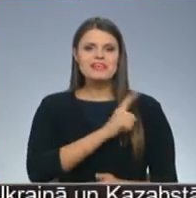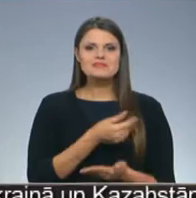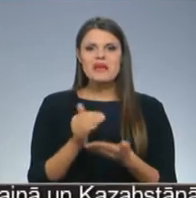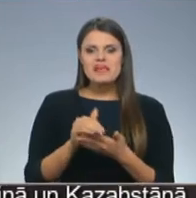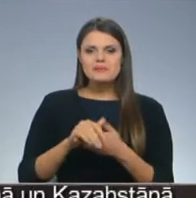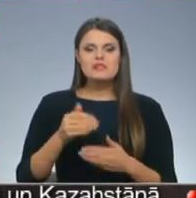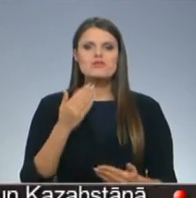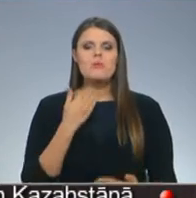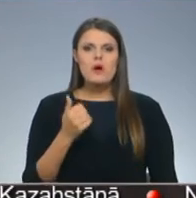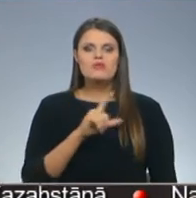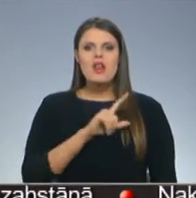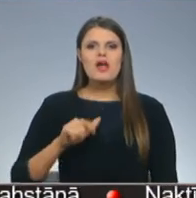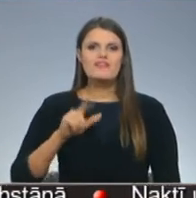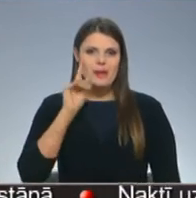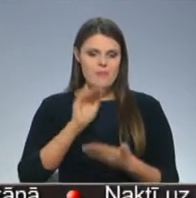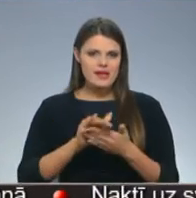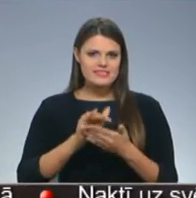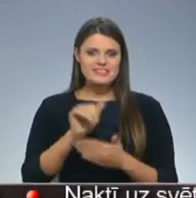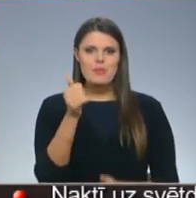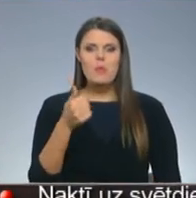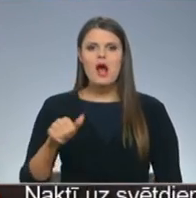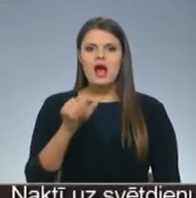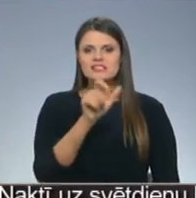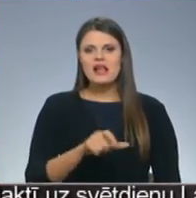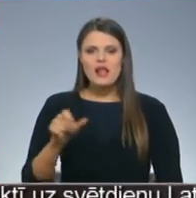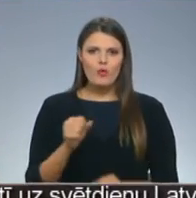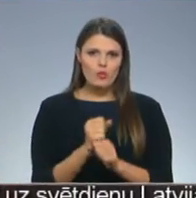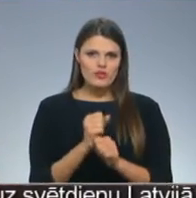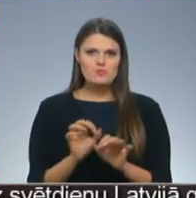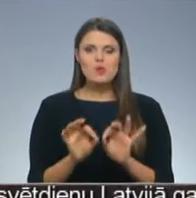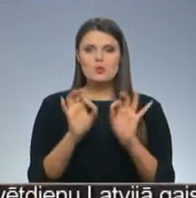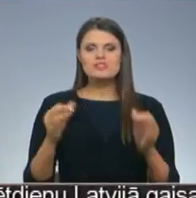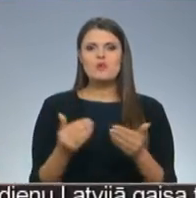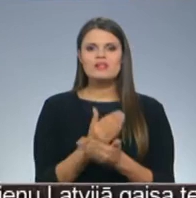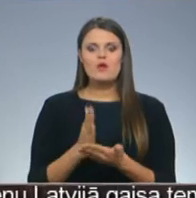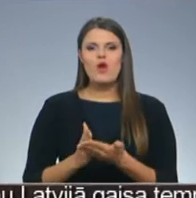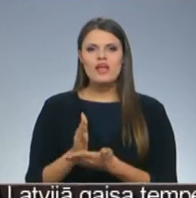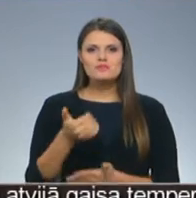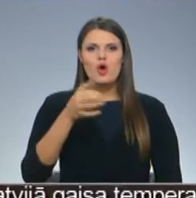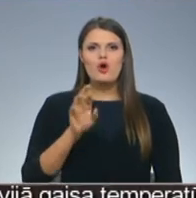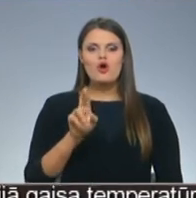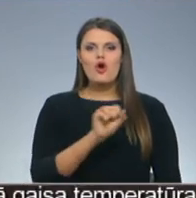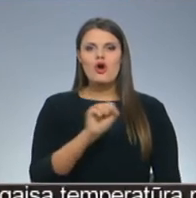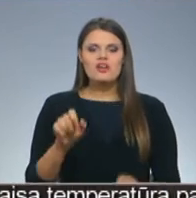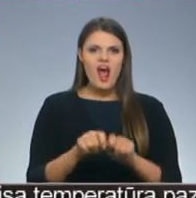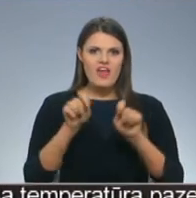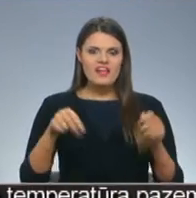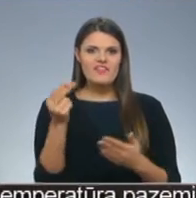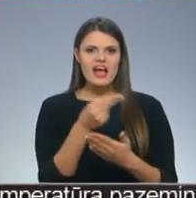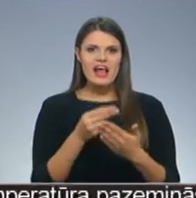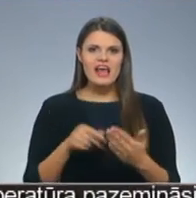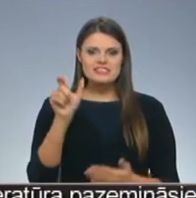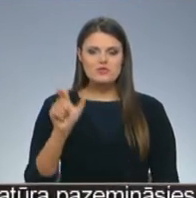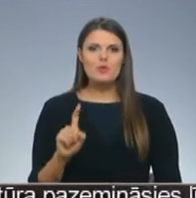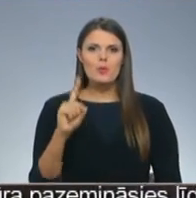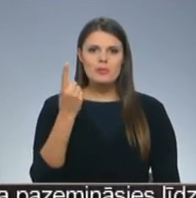Latvijā pazīstamu mākslinieku Daļu Radi. Uzsākot jauno ievirsi Gorā atklāta gleznotāja un pirmā Jāzepa Pīgošņa balvas